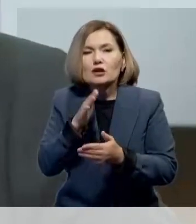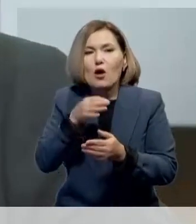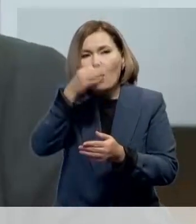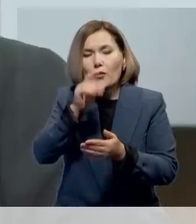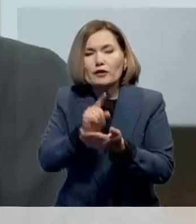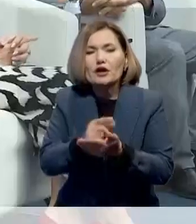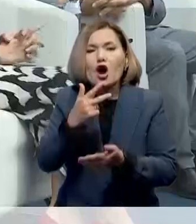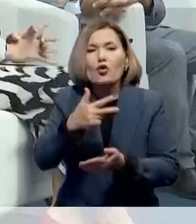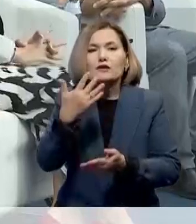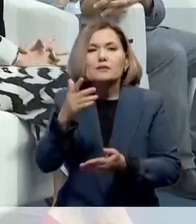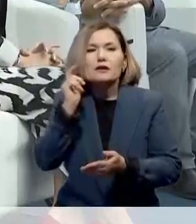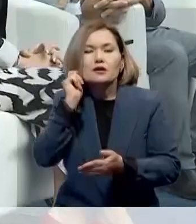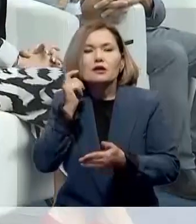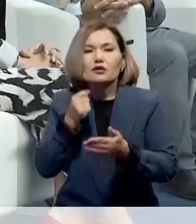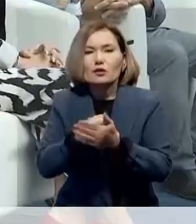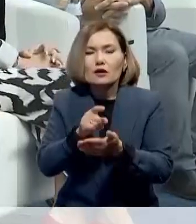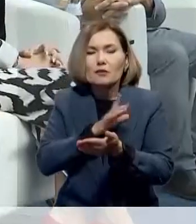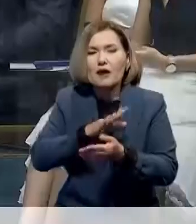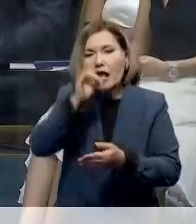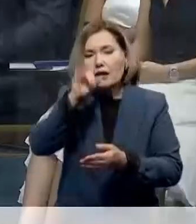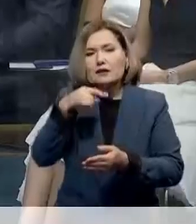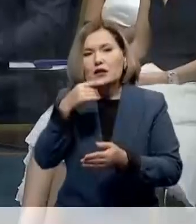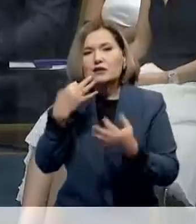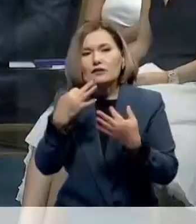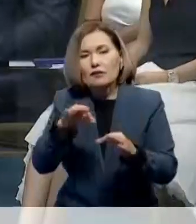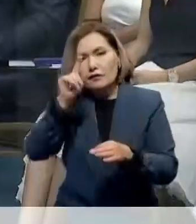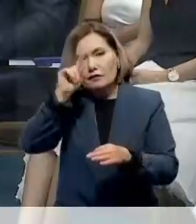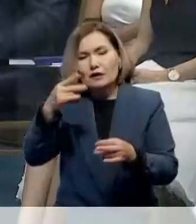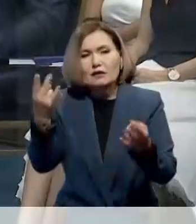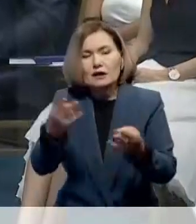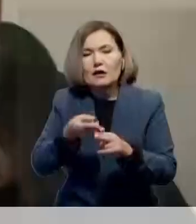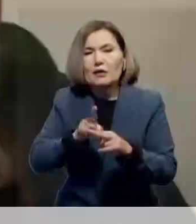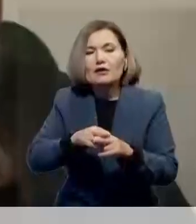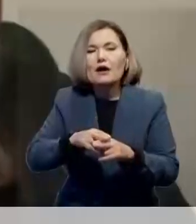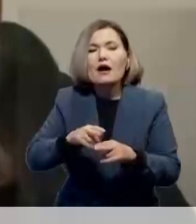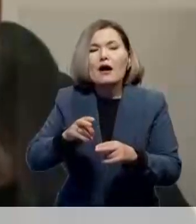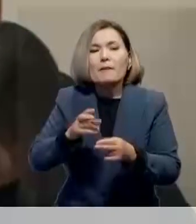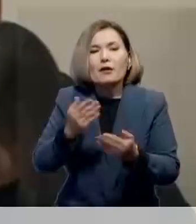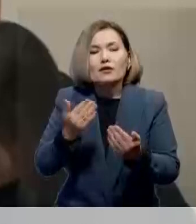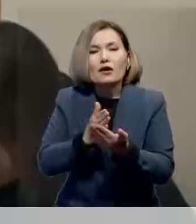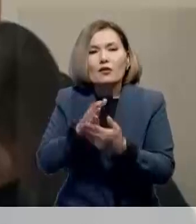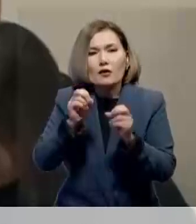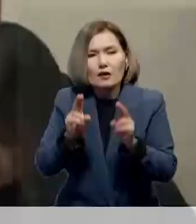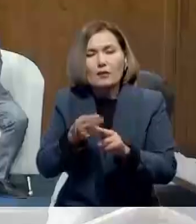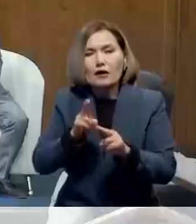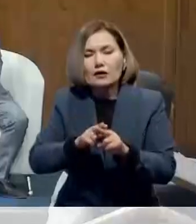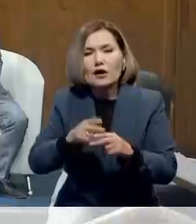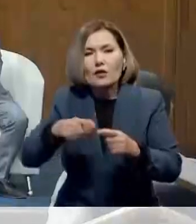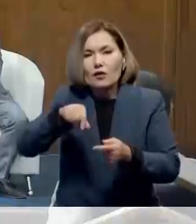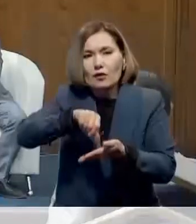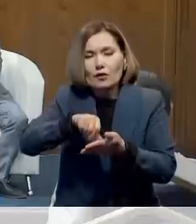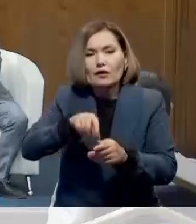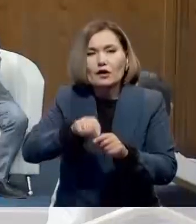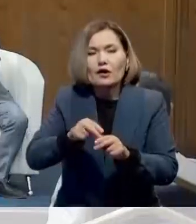жасы 35-тен аспауы шарт. Мемлекеттік тілді де жетік меңгеруге міндетті. Үміткерлер бірнеше кезеңде сынақтан өтеді, ал түпкі